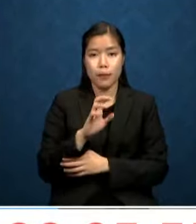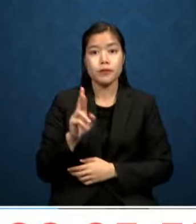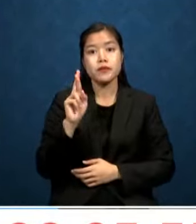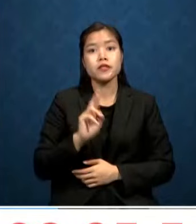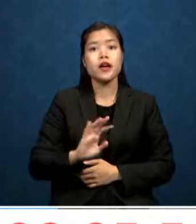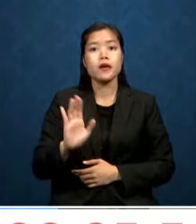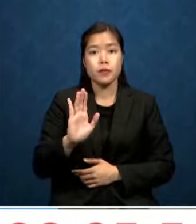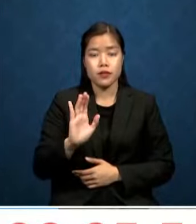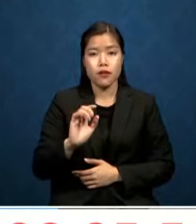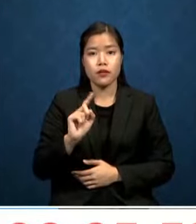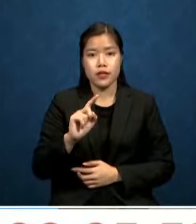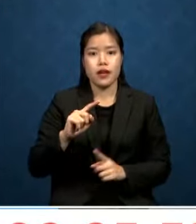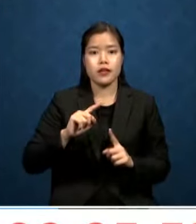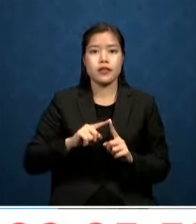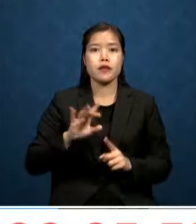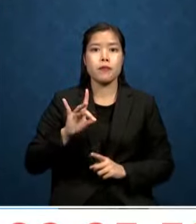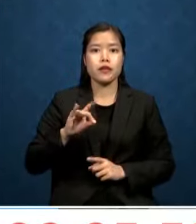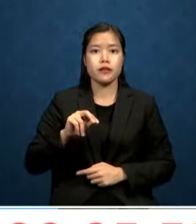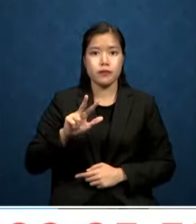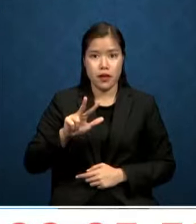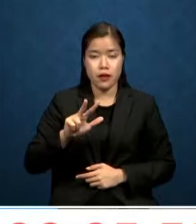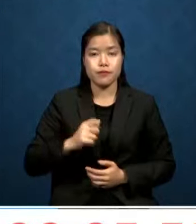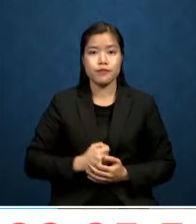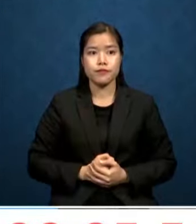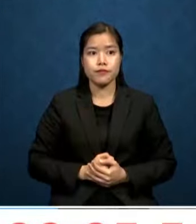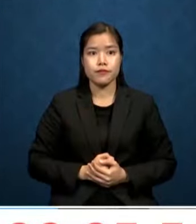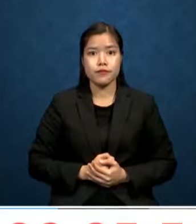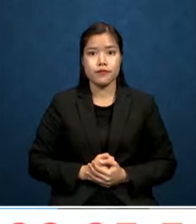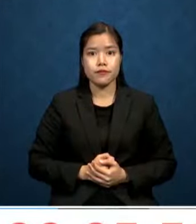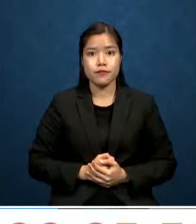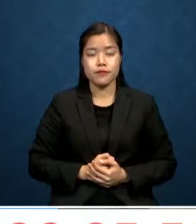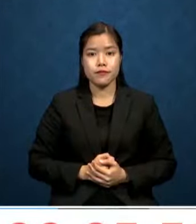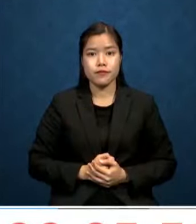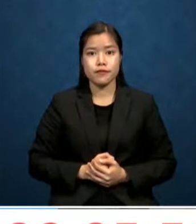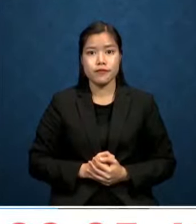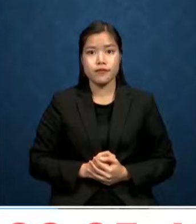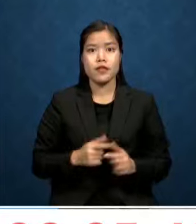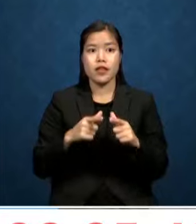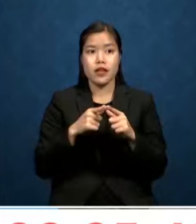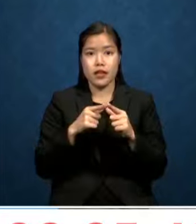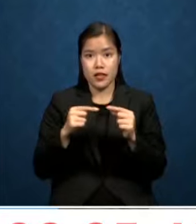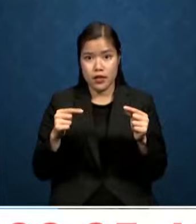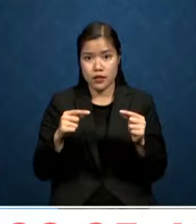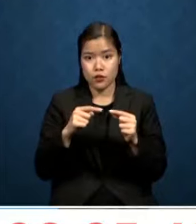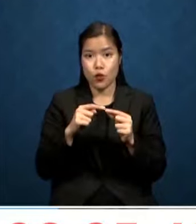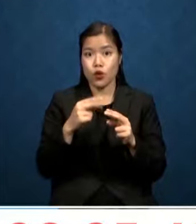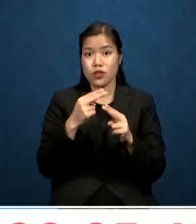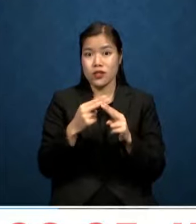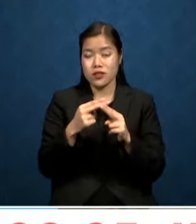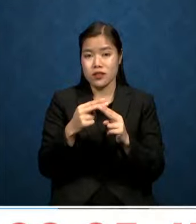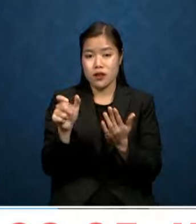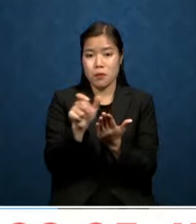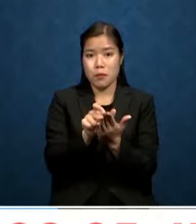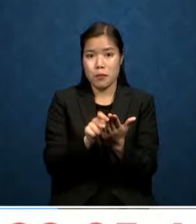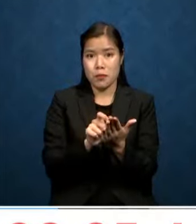ที่83นะฮะวงวรรคที่3นะครับเรื่องของการออกเสียงเป็นชุดนะครับขอให้เป็น